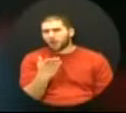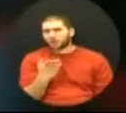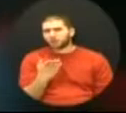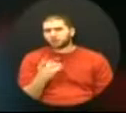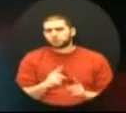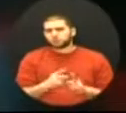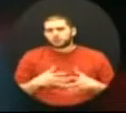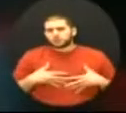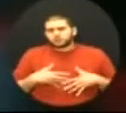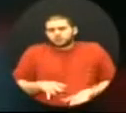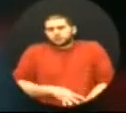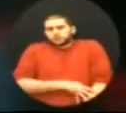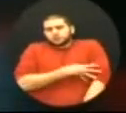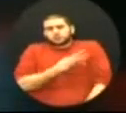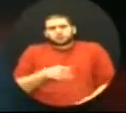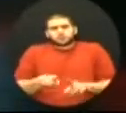נרגשת כאילו...